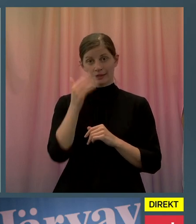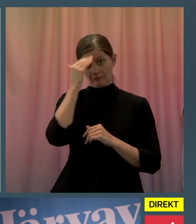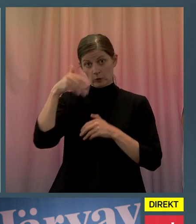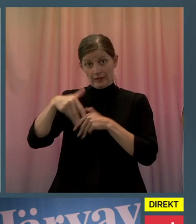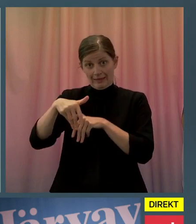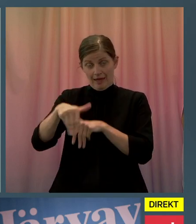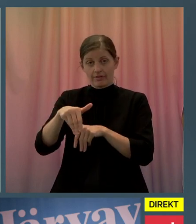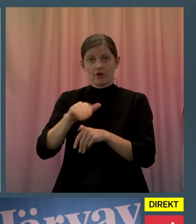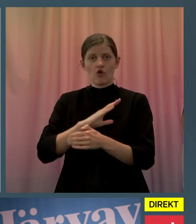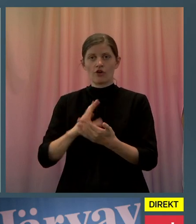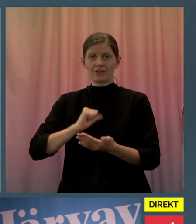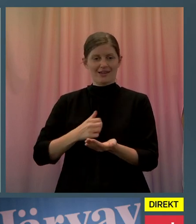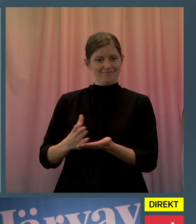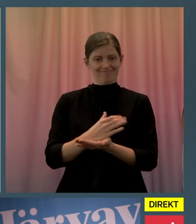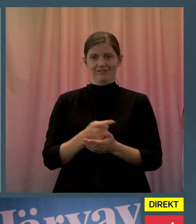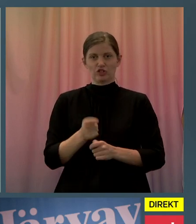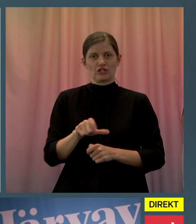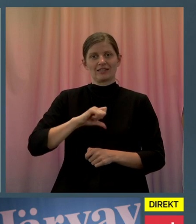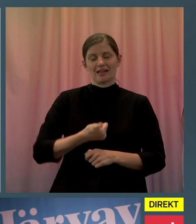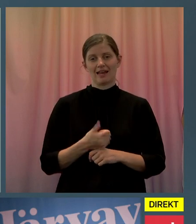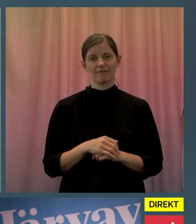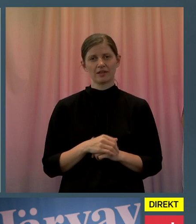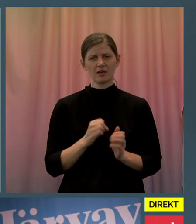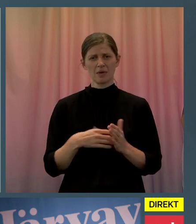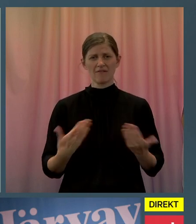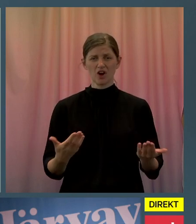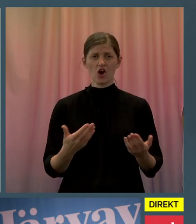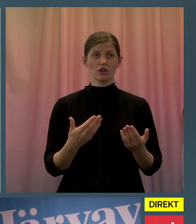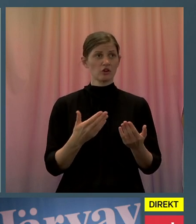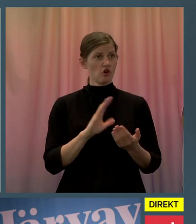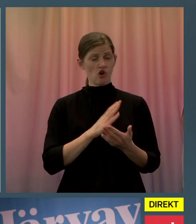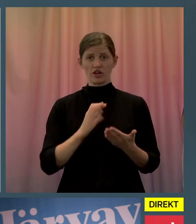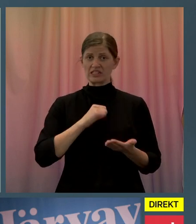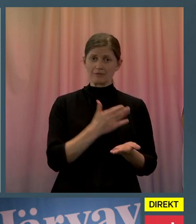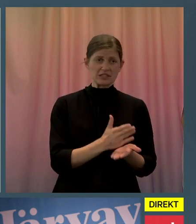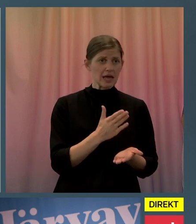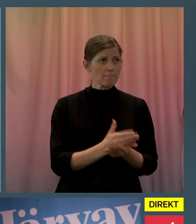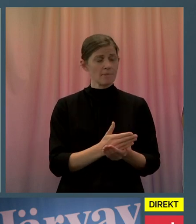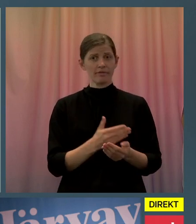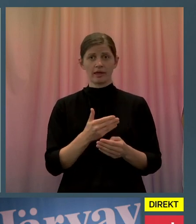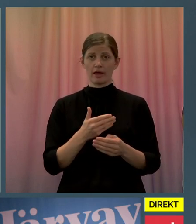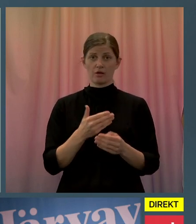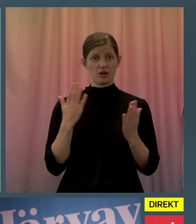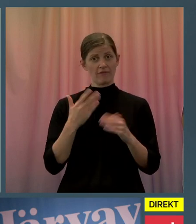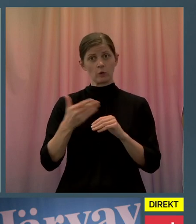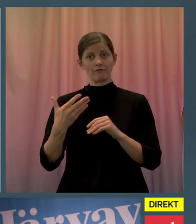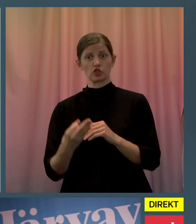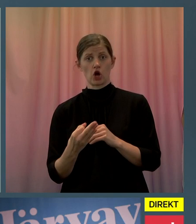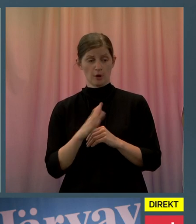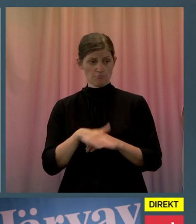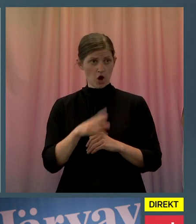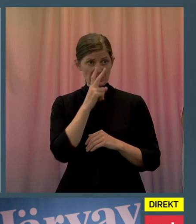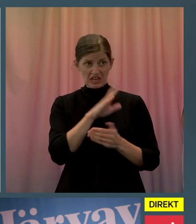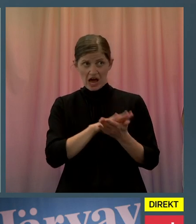självförsörjande. Det här leder till ett liv i vanmakt och utanförskap. Till barn som aldrig ser sina föräldrar gå till jobbet